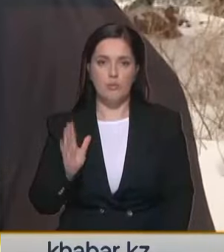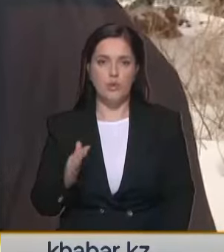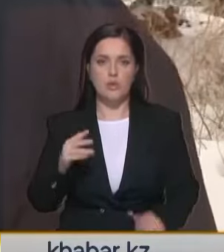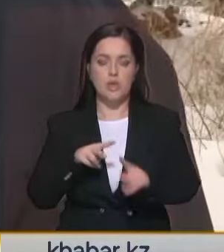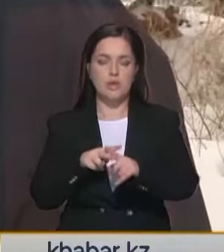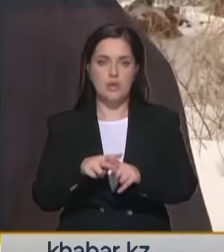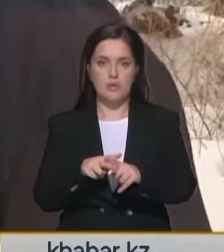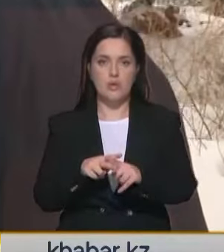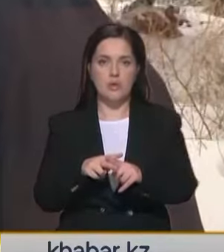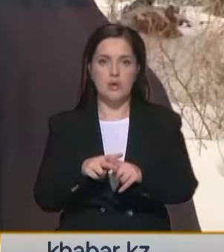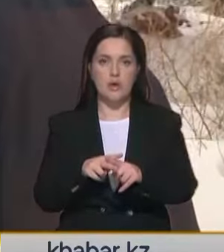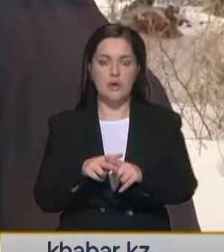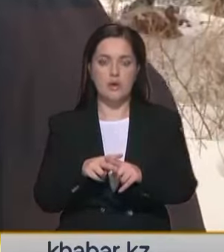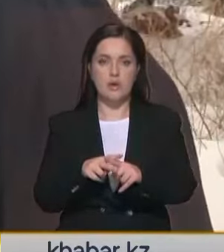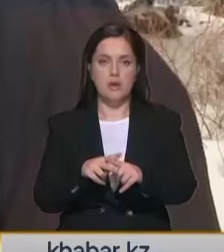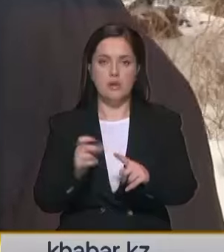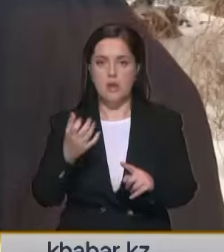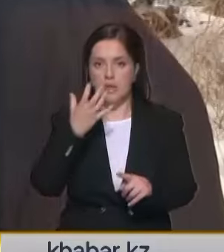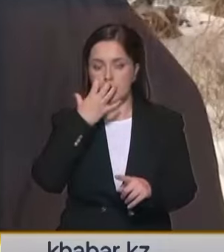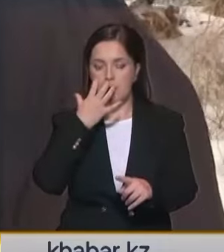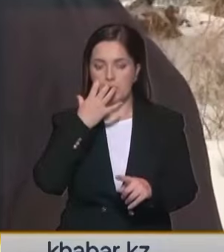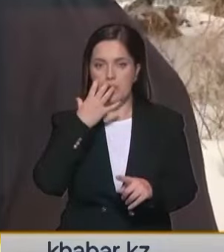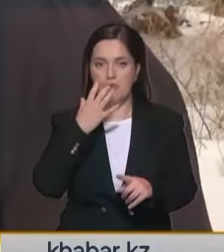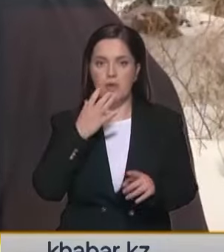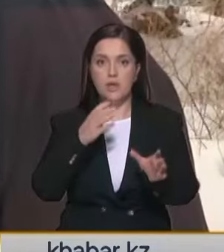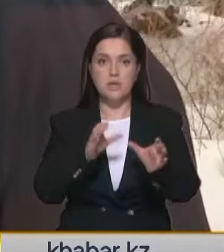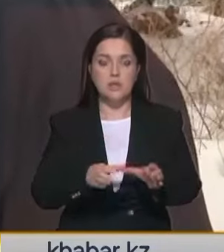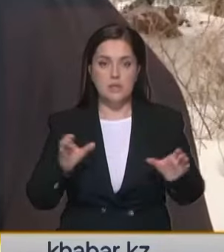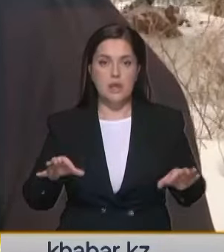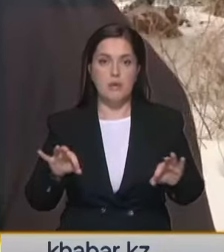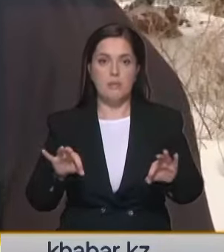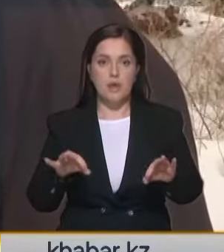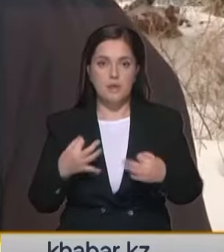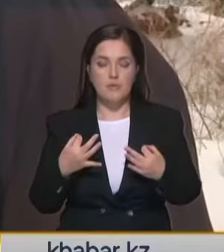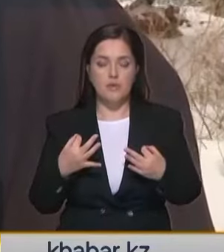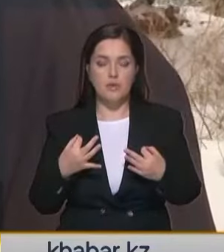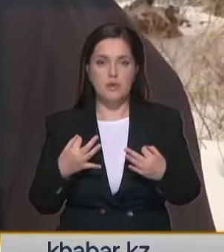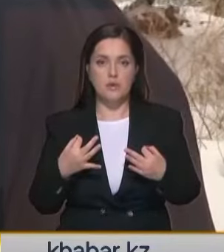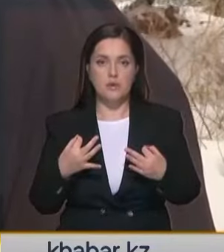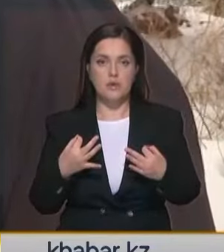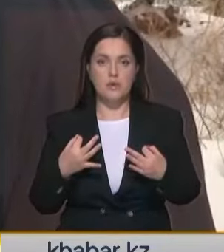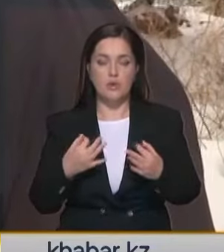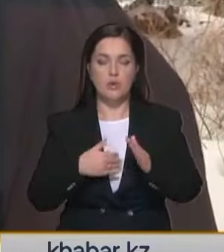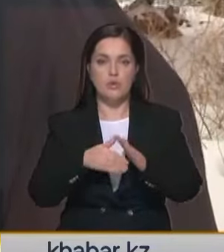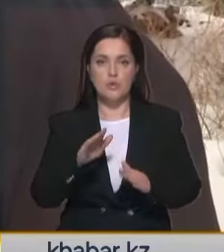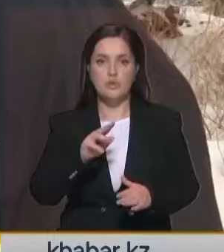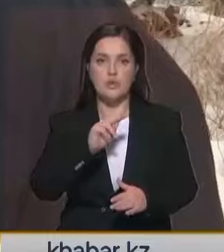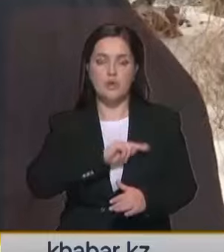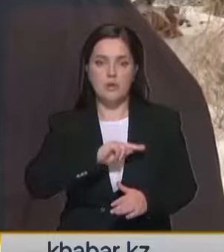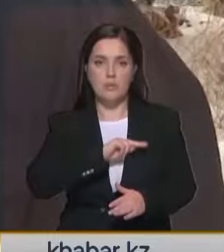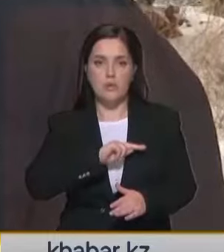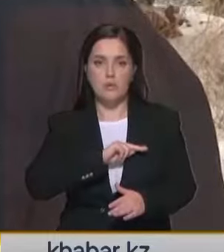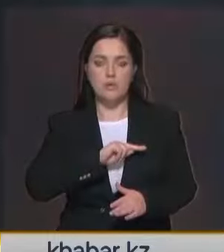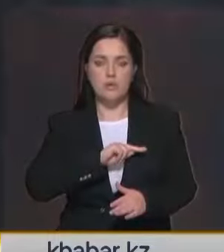на основных магистральных тепловых сетях. То есть позволит более лучше работать